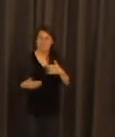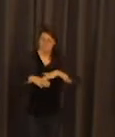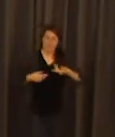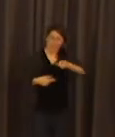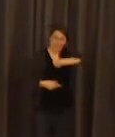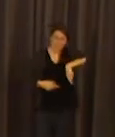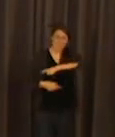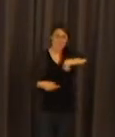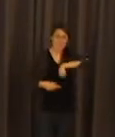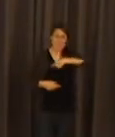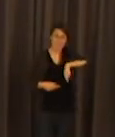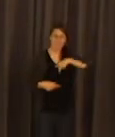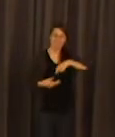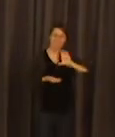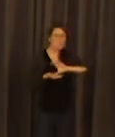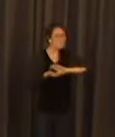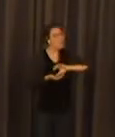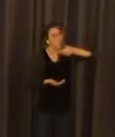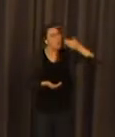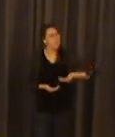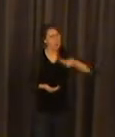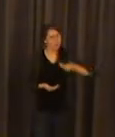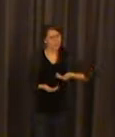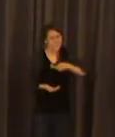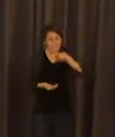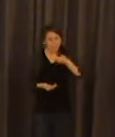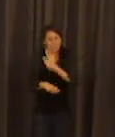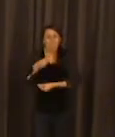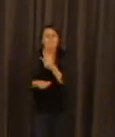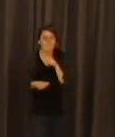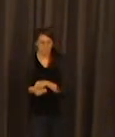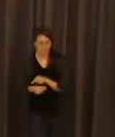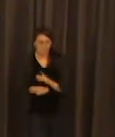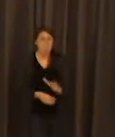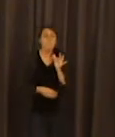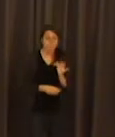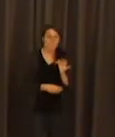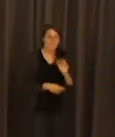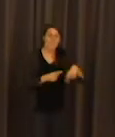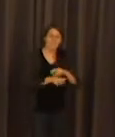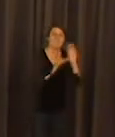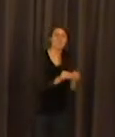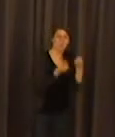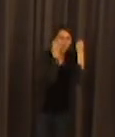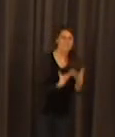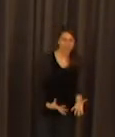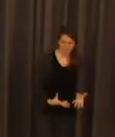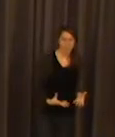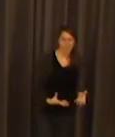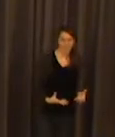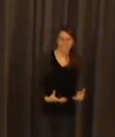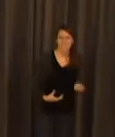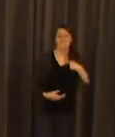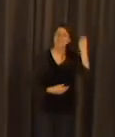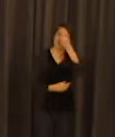nosaltres aquest era un curs que era important. Era important que es fes i era important que sortís bé. I jo crec